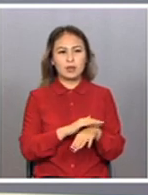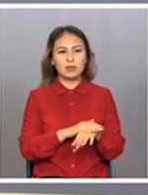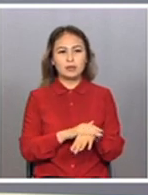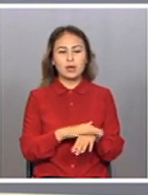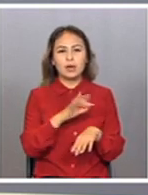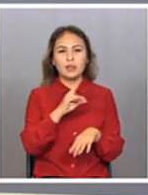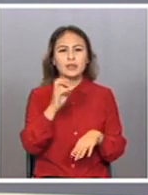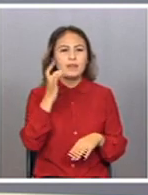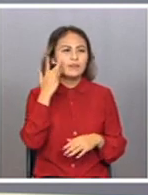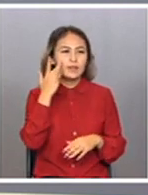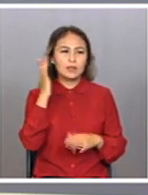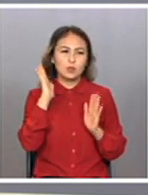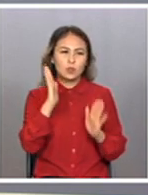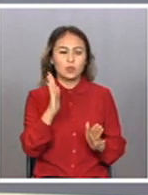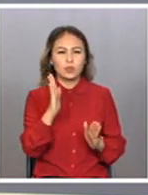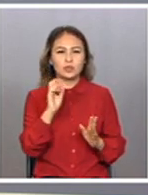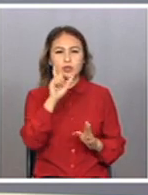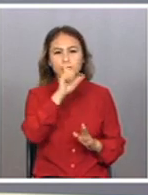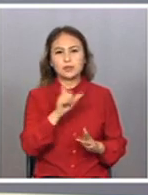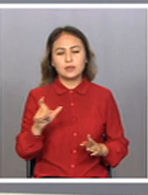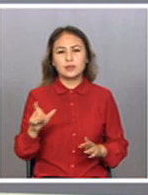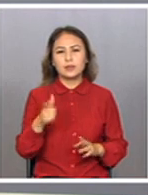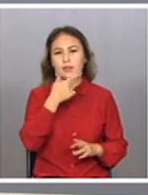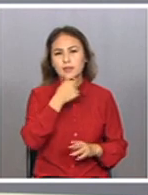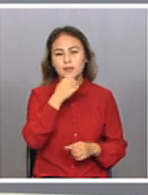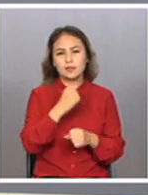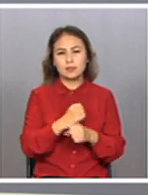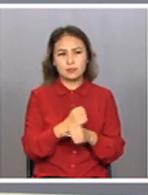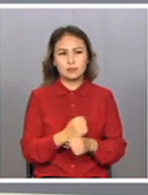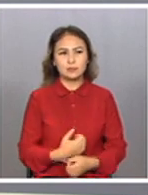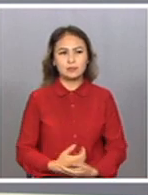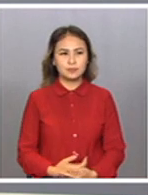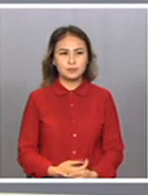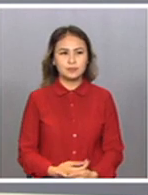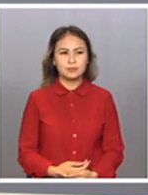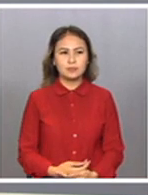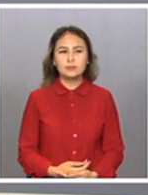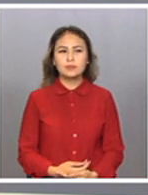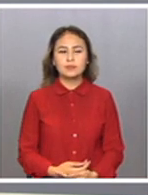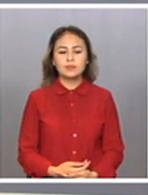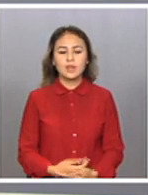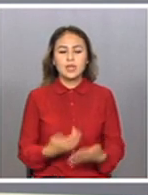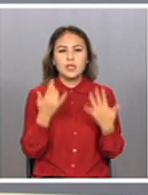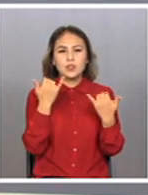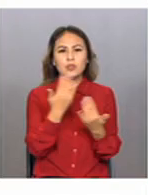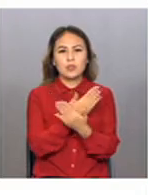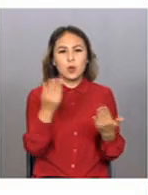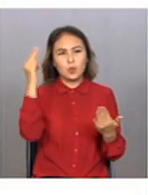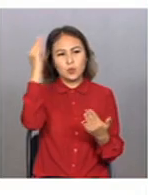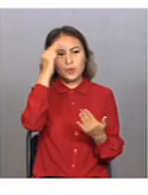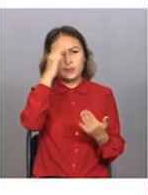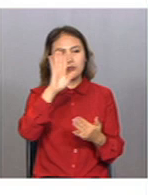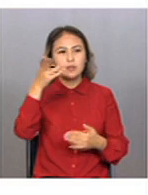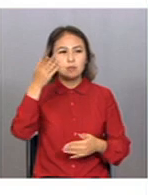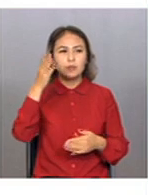– это навеки украшение человека. Сегодня на уроке